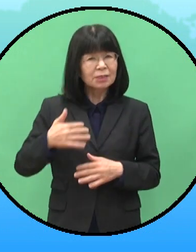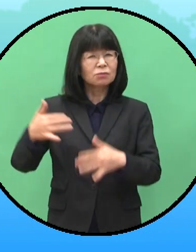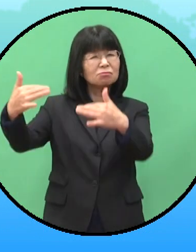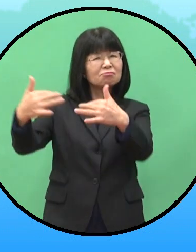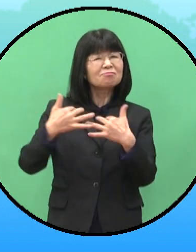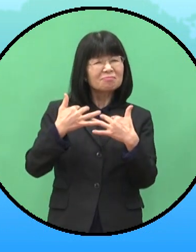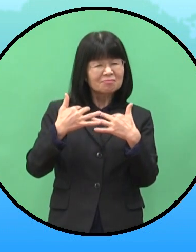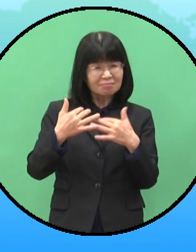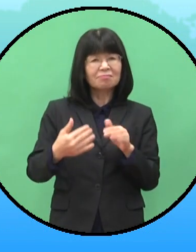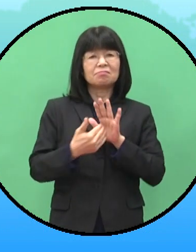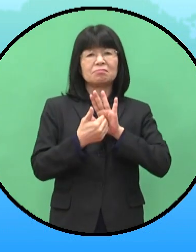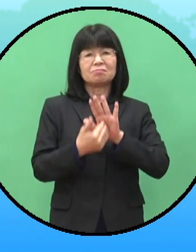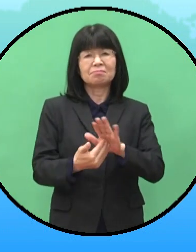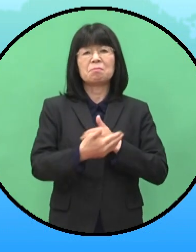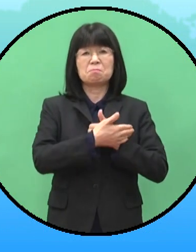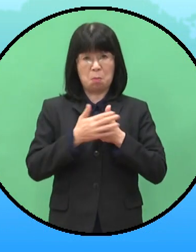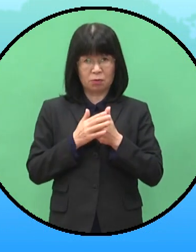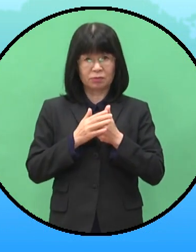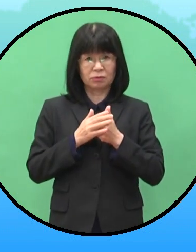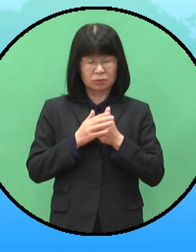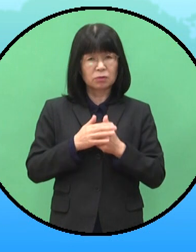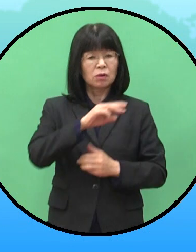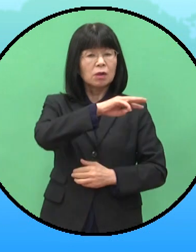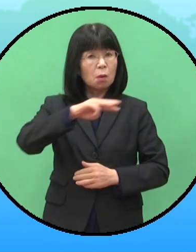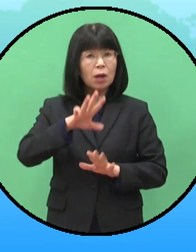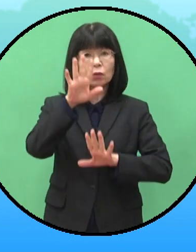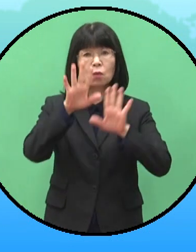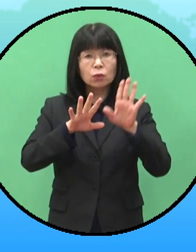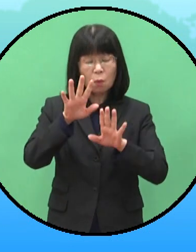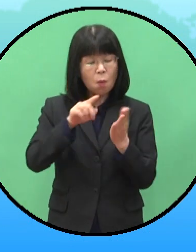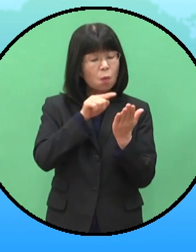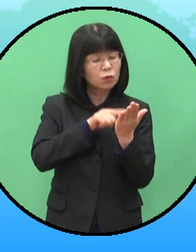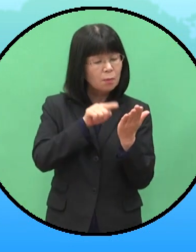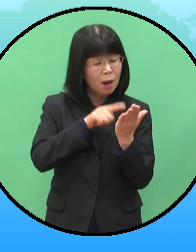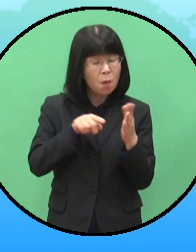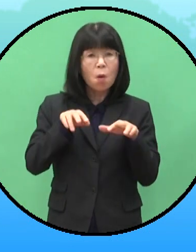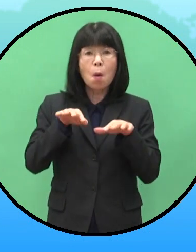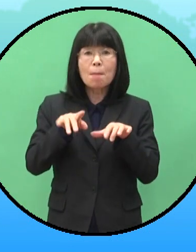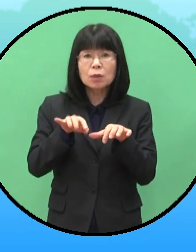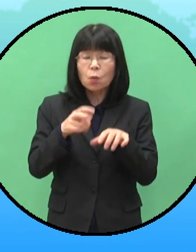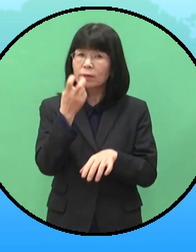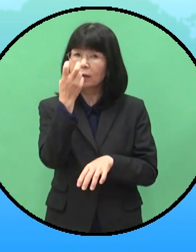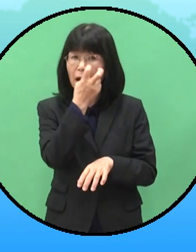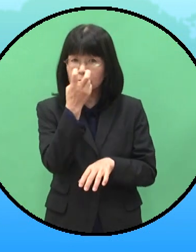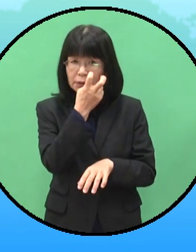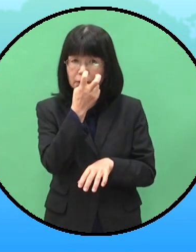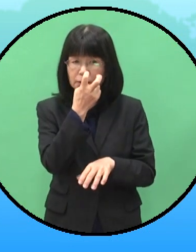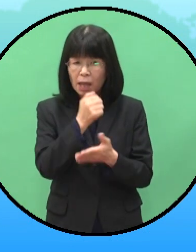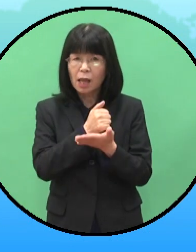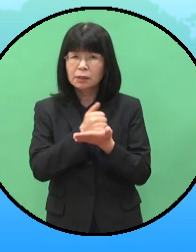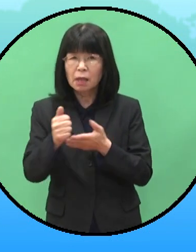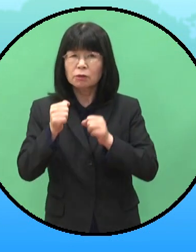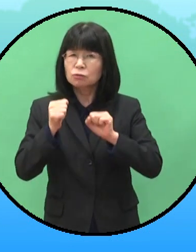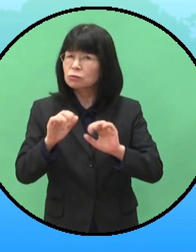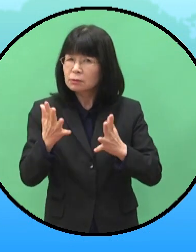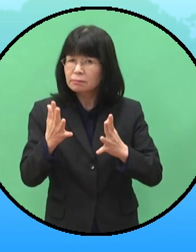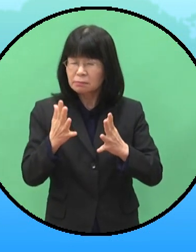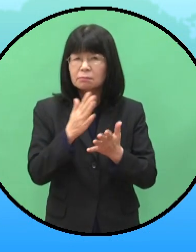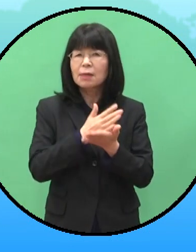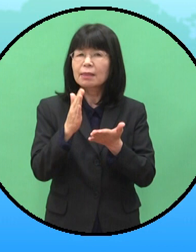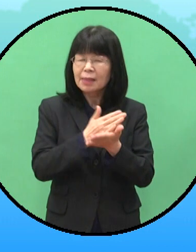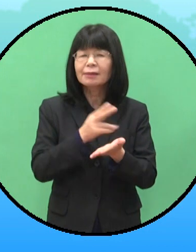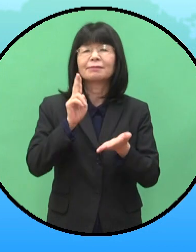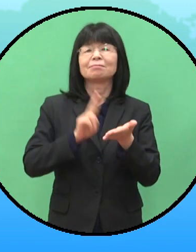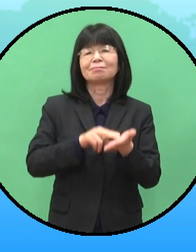を守る、河川の状況をスマートフォンやパソコンでチェックして避難の判断に役立てような